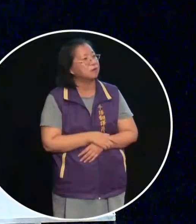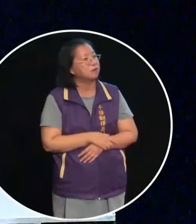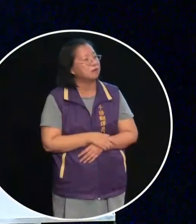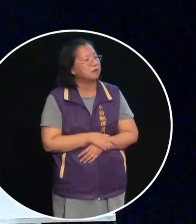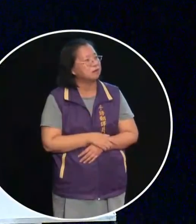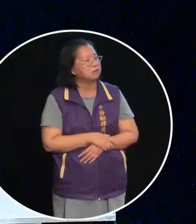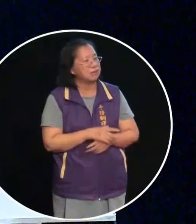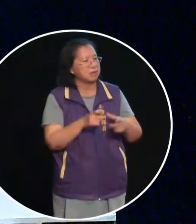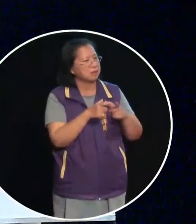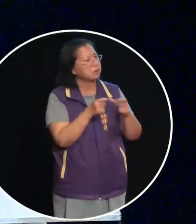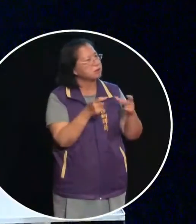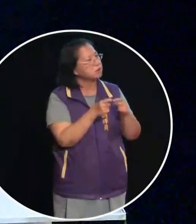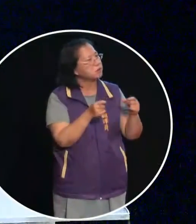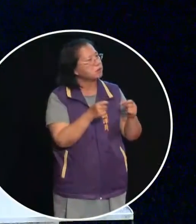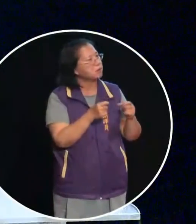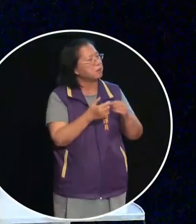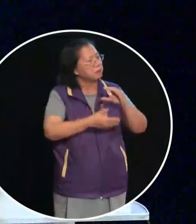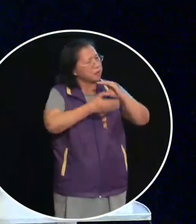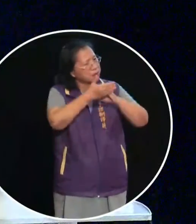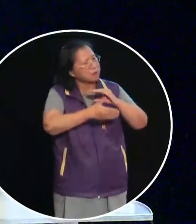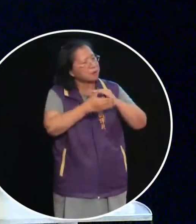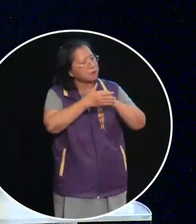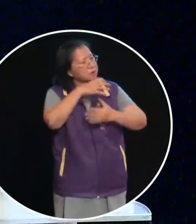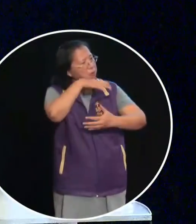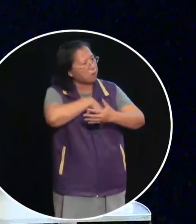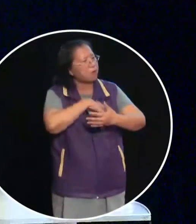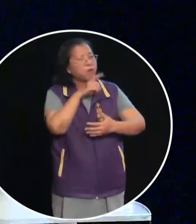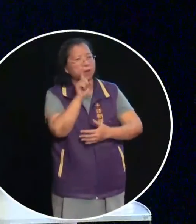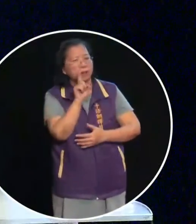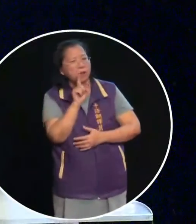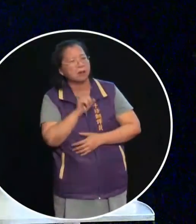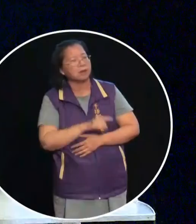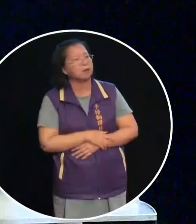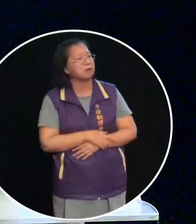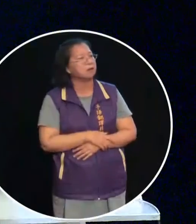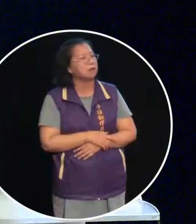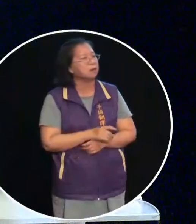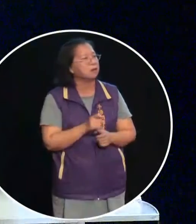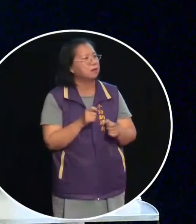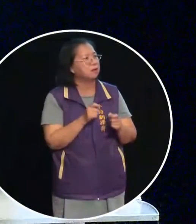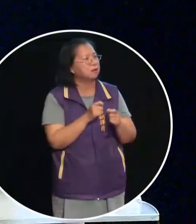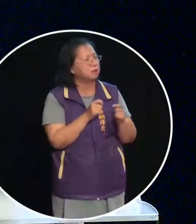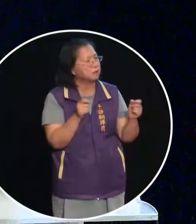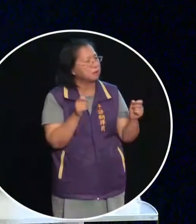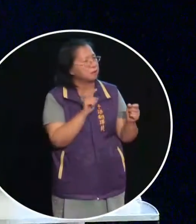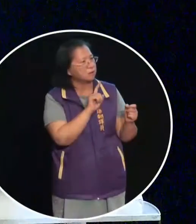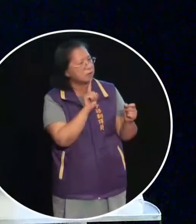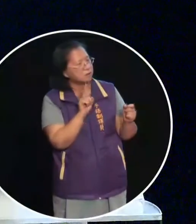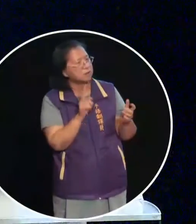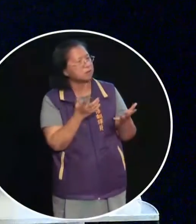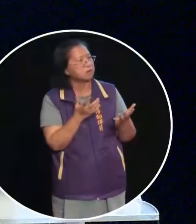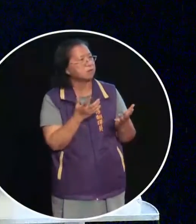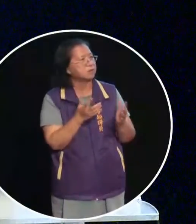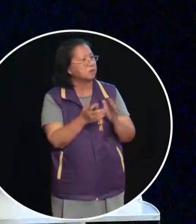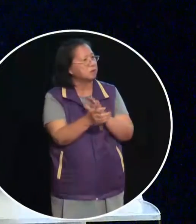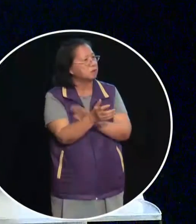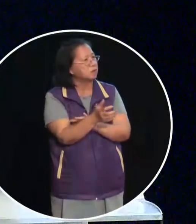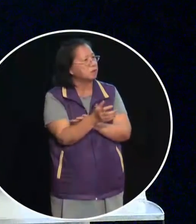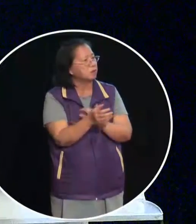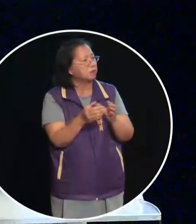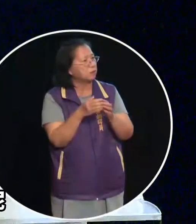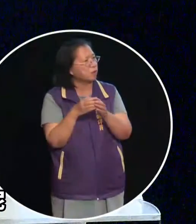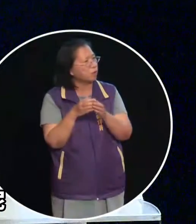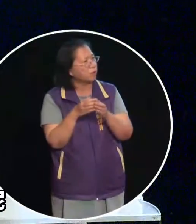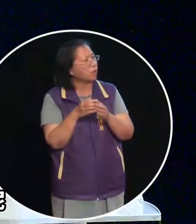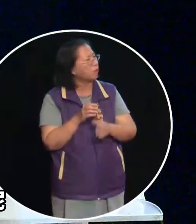但是日本的这个媒体，包括长津新闻、读卖新闻，这个比较右派了，就是交流